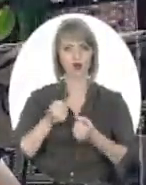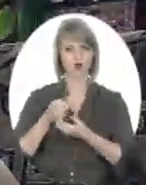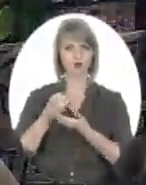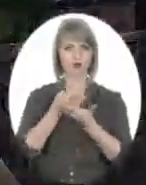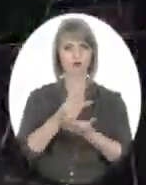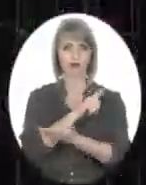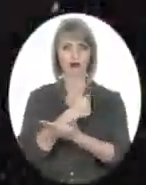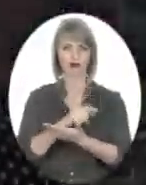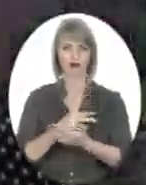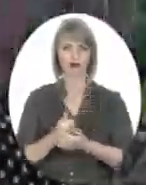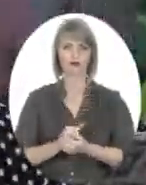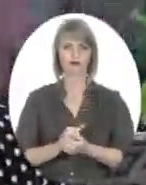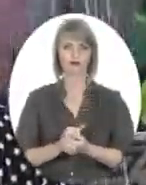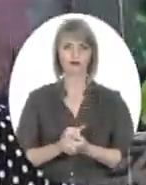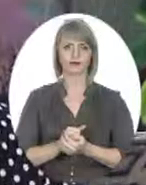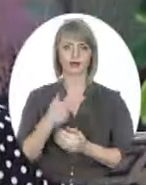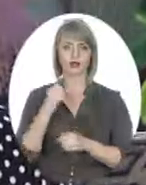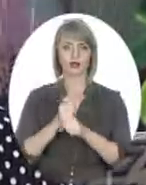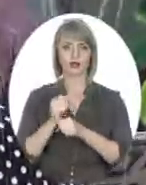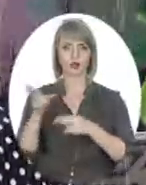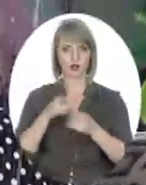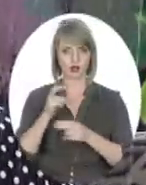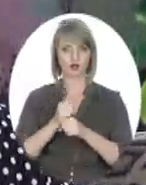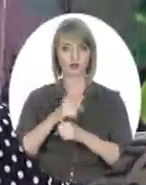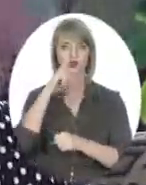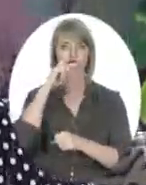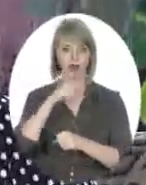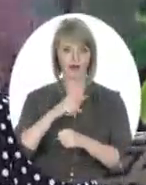течение 3 дней. Делают операцию, делают неправильно.